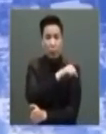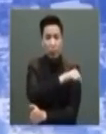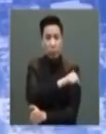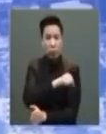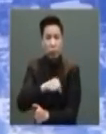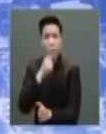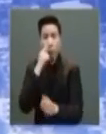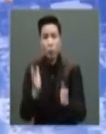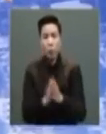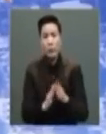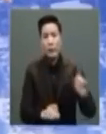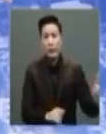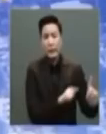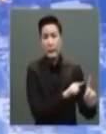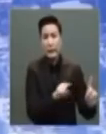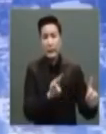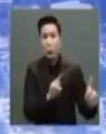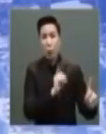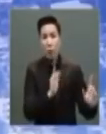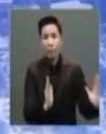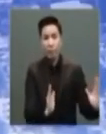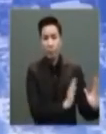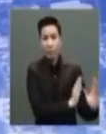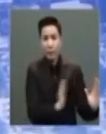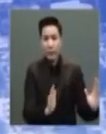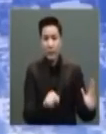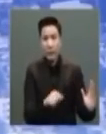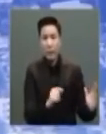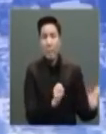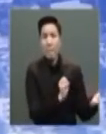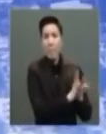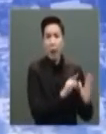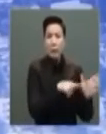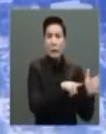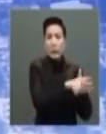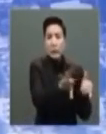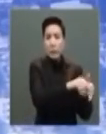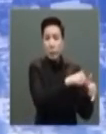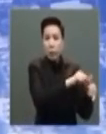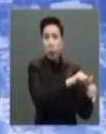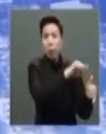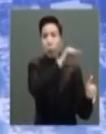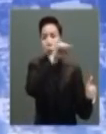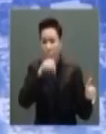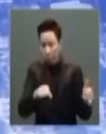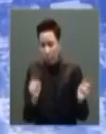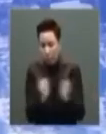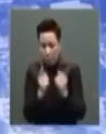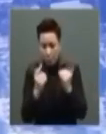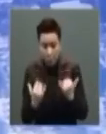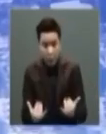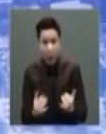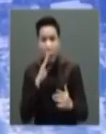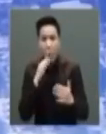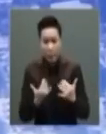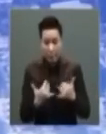ายการไปสถานที่ชุมนุมเช่นห้างสรรพสินค้าตลาดนัดสถานที่ท่องเที่ยว1รายค่ะอาชีพเสี่ย